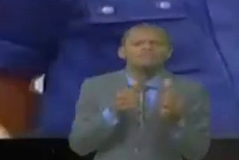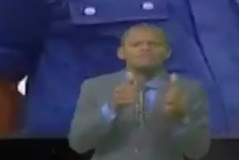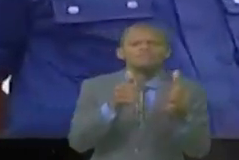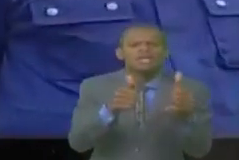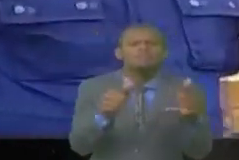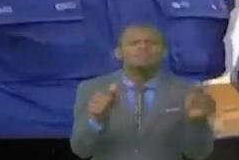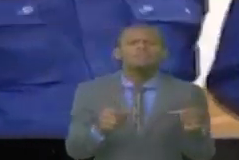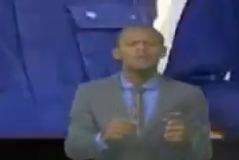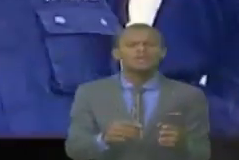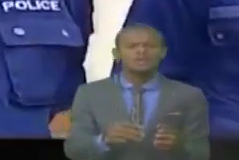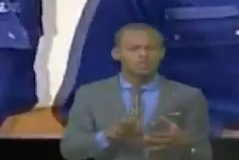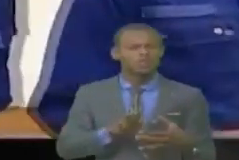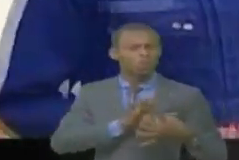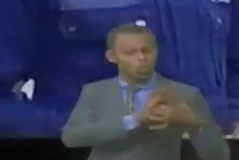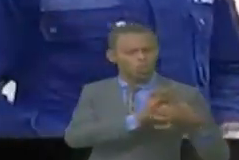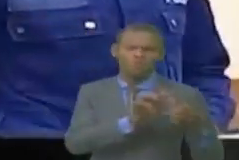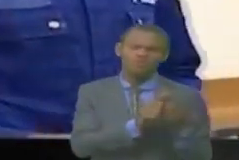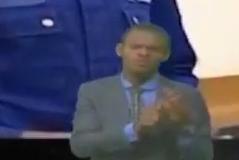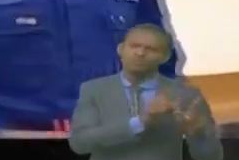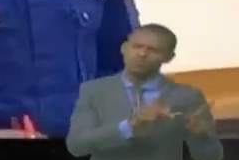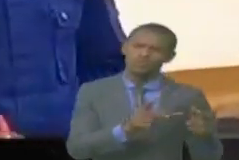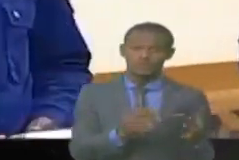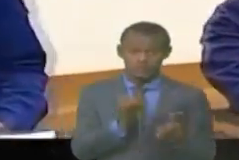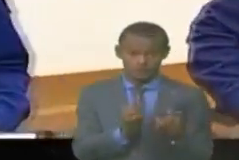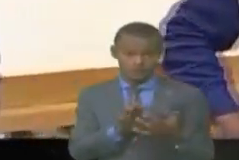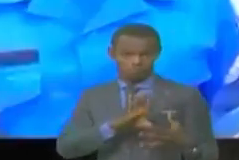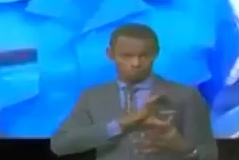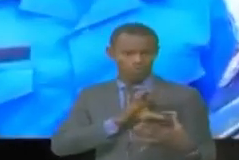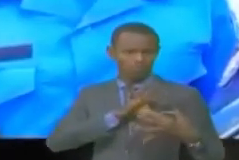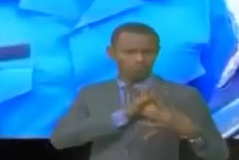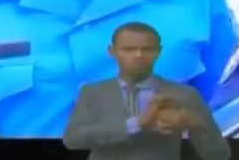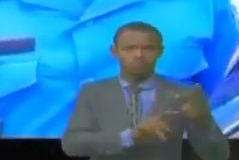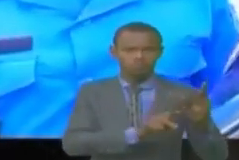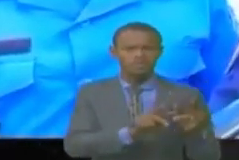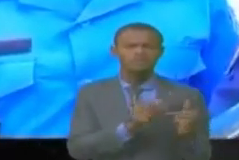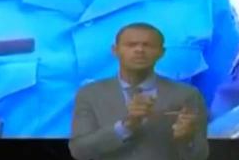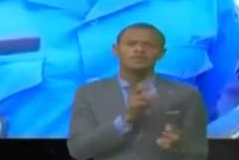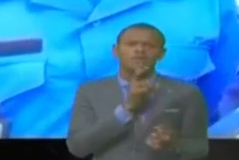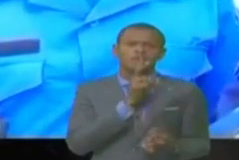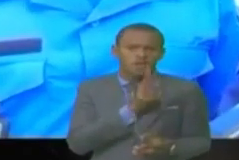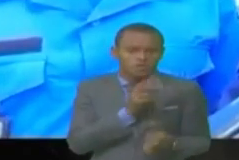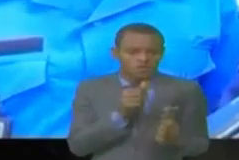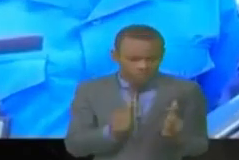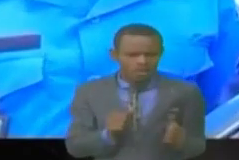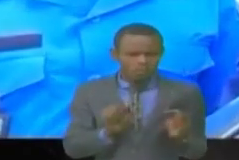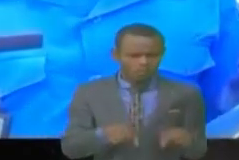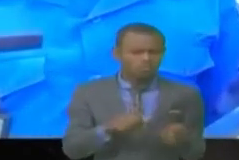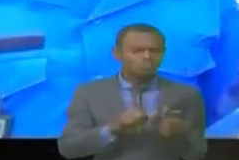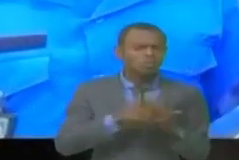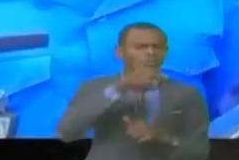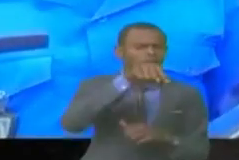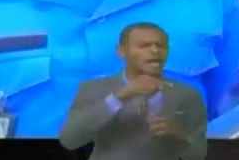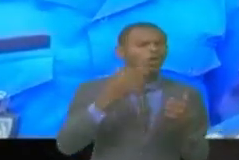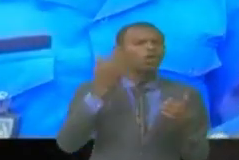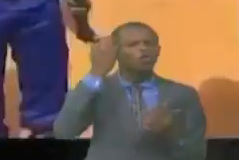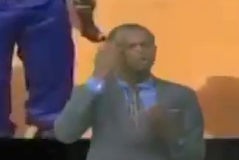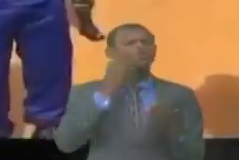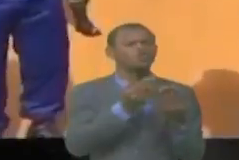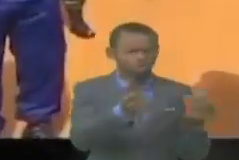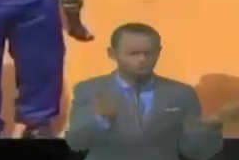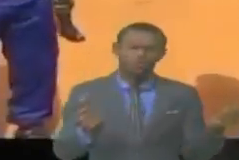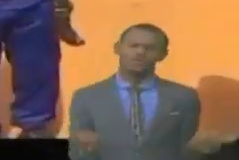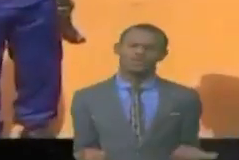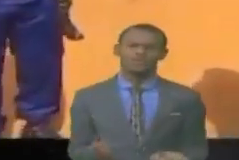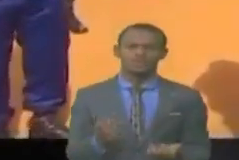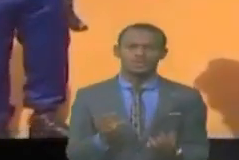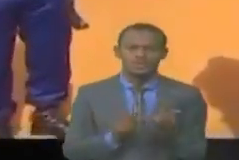pose au niveau de la population trouve des solutions. C'est en échangeant entre les deux acteurs que les solutions seront trouvées.